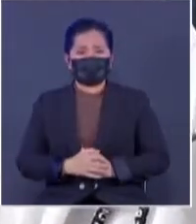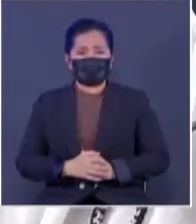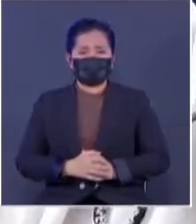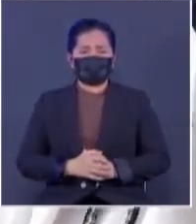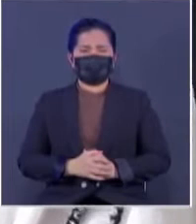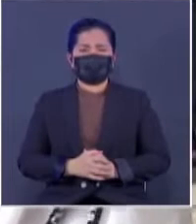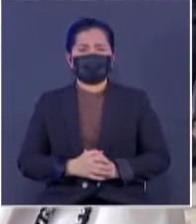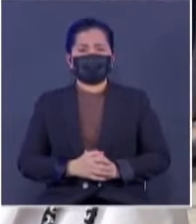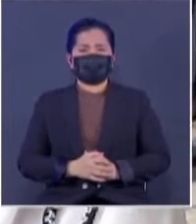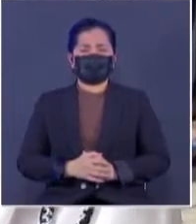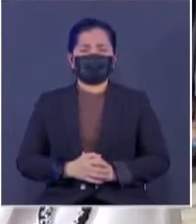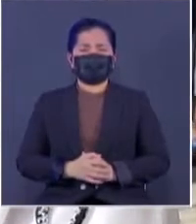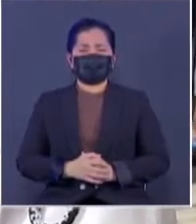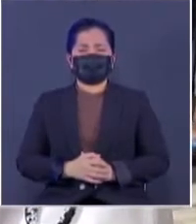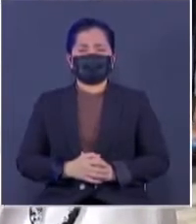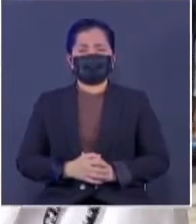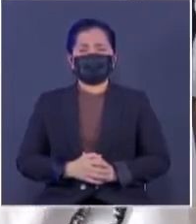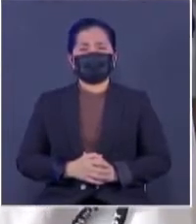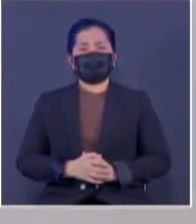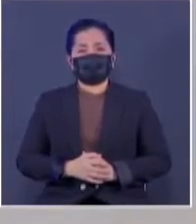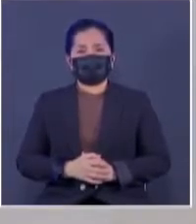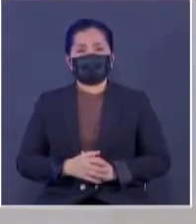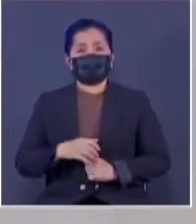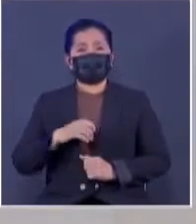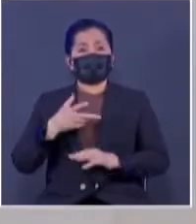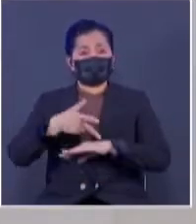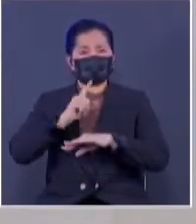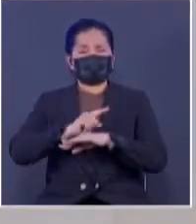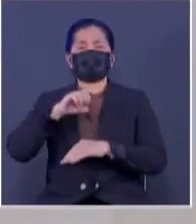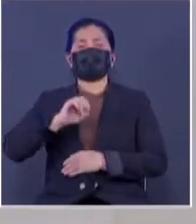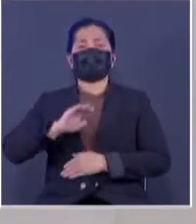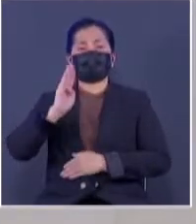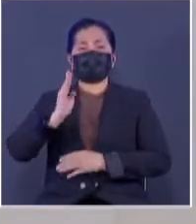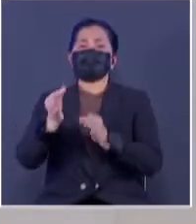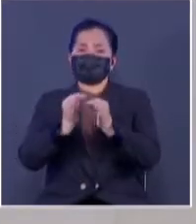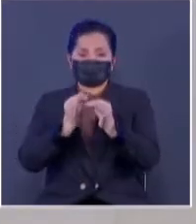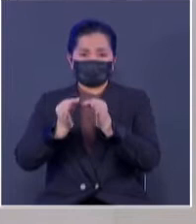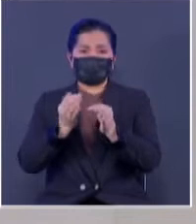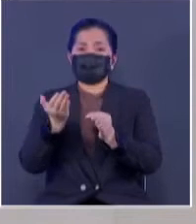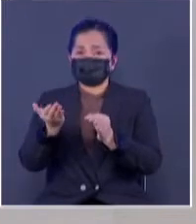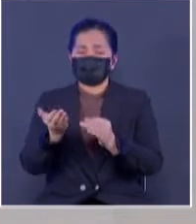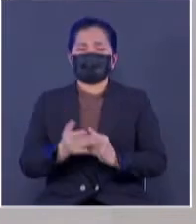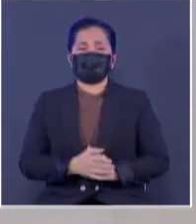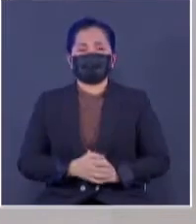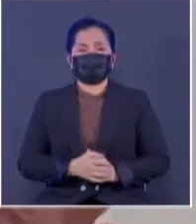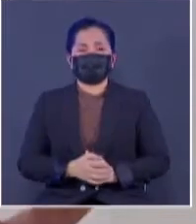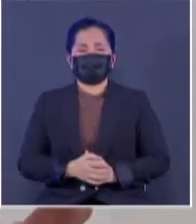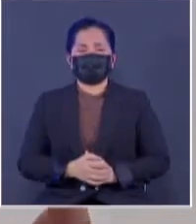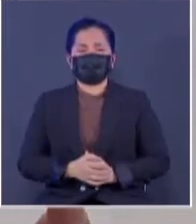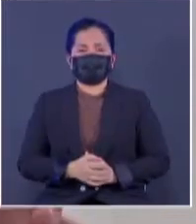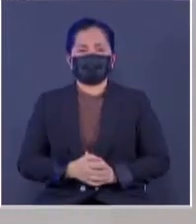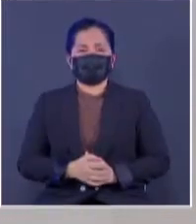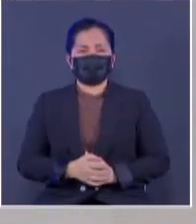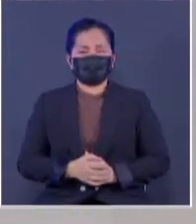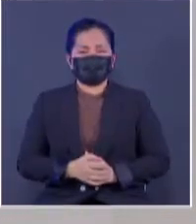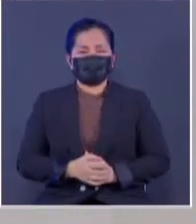คะซึ่งเป็นส่วนหนึ่งทีนี้พาคุณผู้ชมไปฟังคำชี้แจงจากประธานเจ้าหน้าที่บริหารบริษัทตะวันประกันภัยจำกัดมหาชนนายอรัน